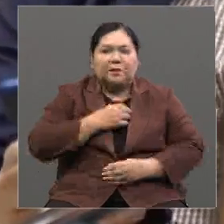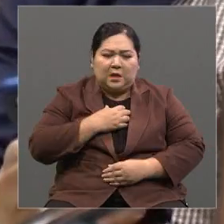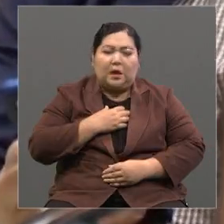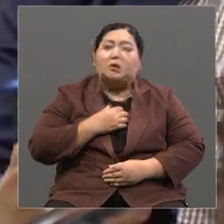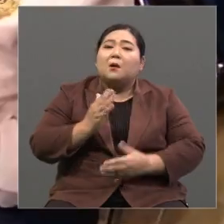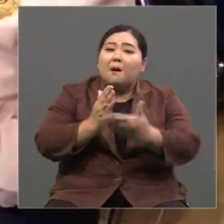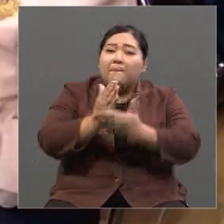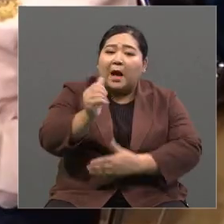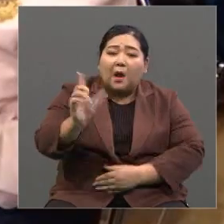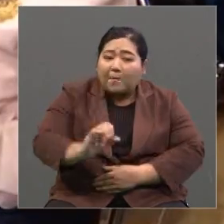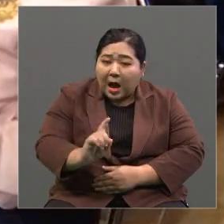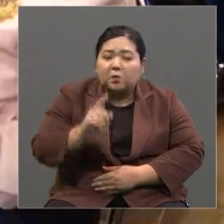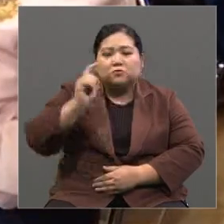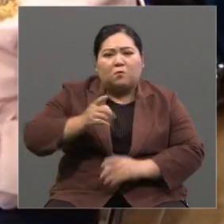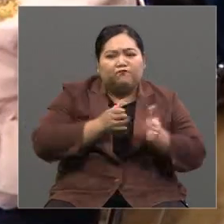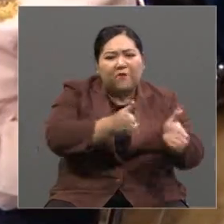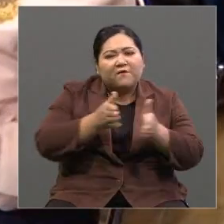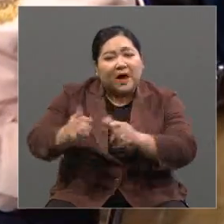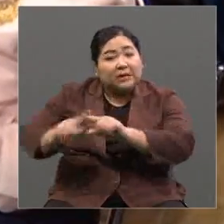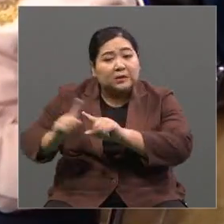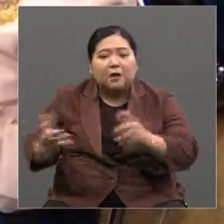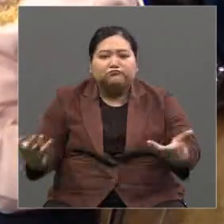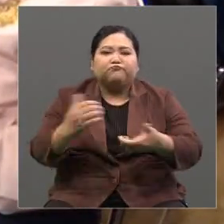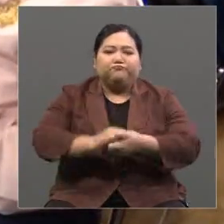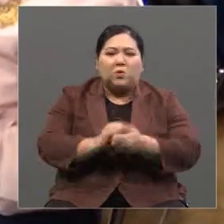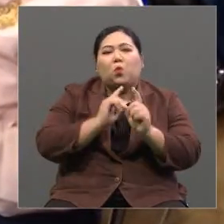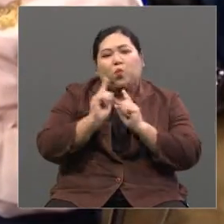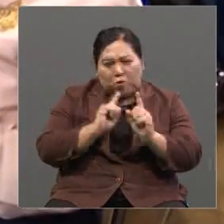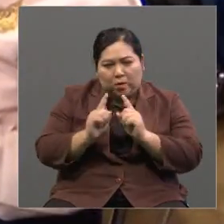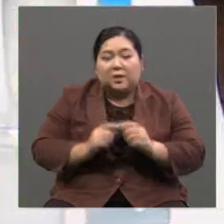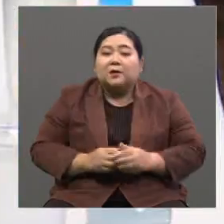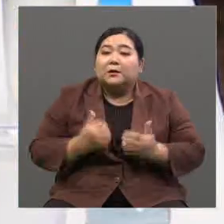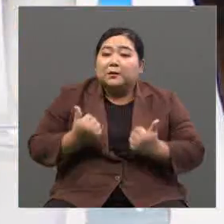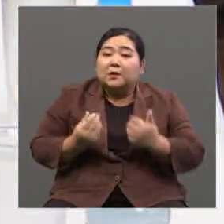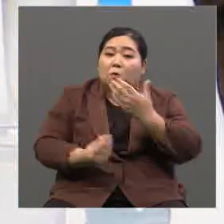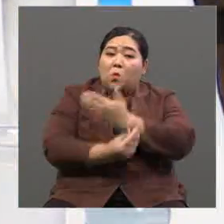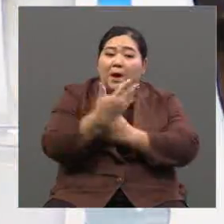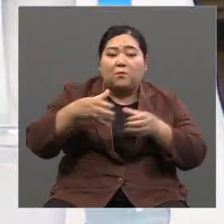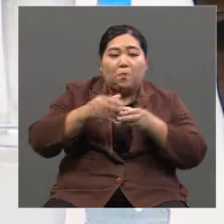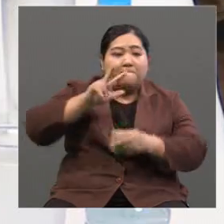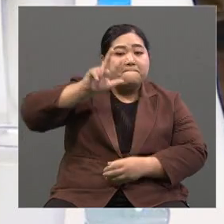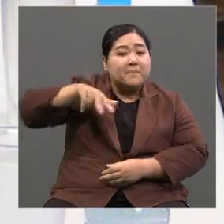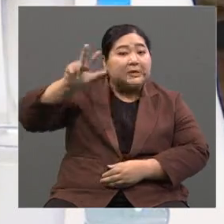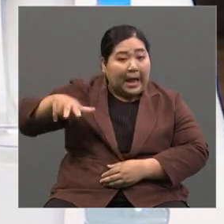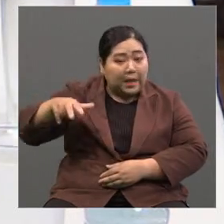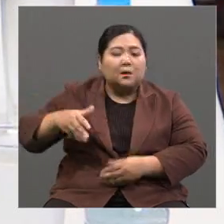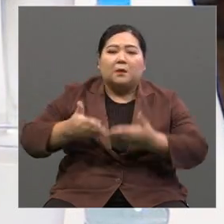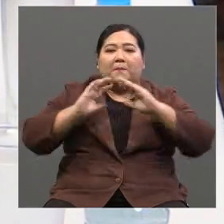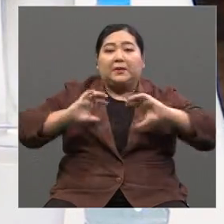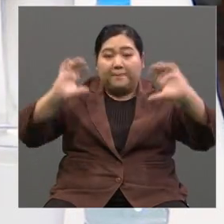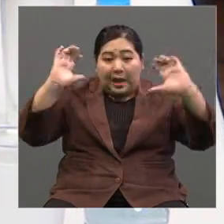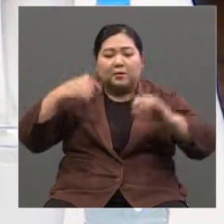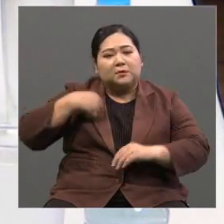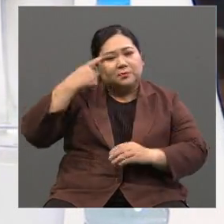ก็ต้องดึงทุกฝ่ายมาหารือกันแต่ว่าครั้งนี้พรรคเพื่อไทยมีโอกาสในการจัดตั้งรัฐบาลแล้วก็หวังว่าการเสนอชื่อนายกรัฐม